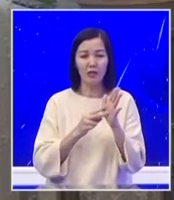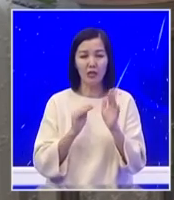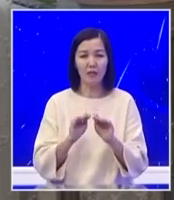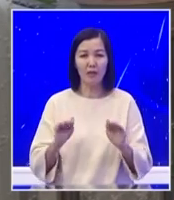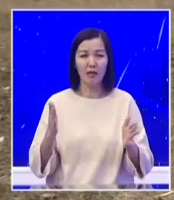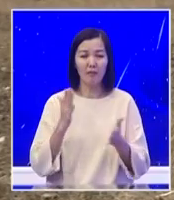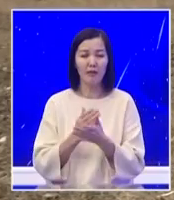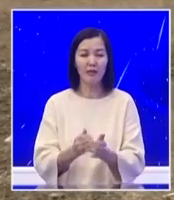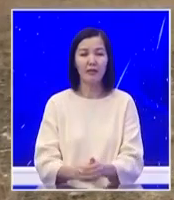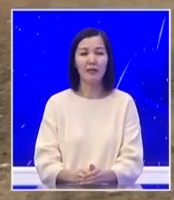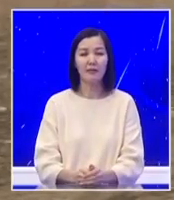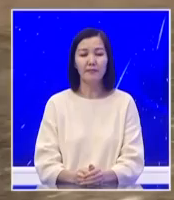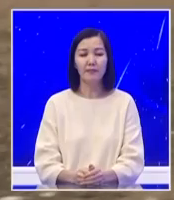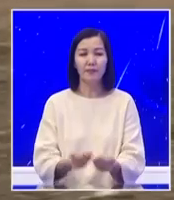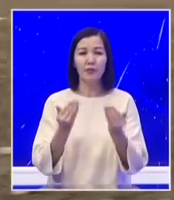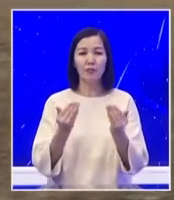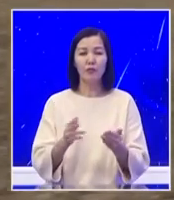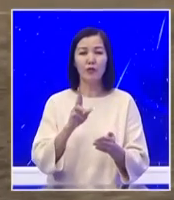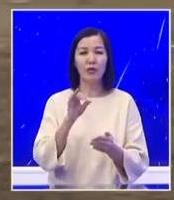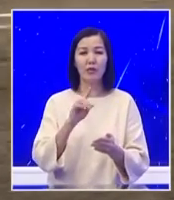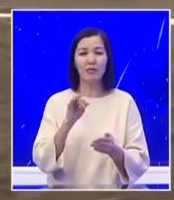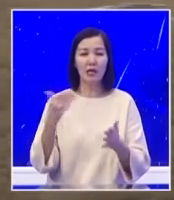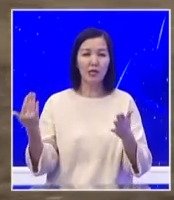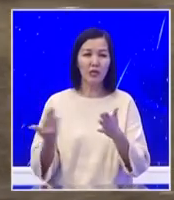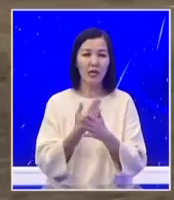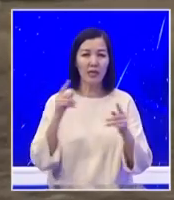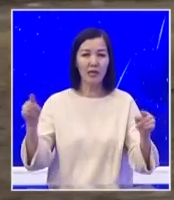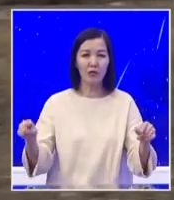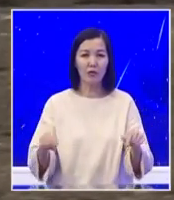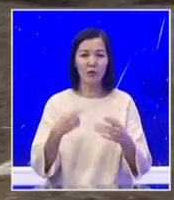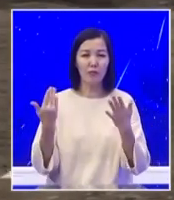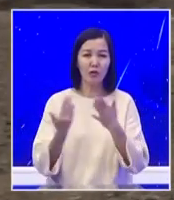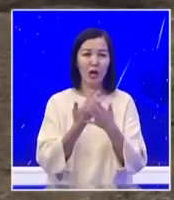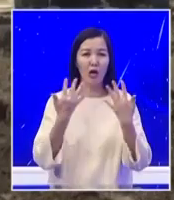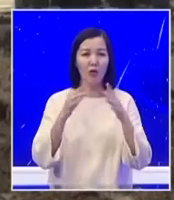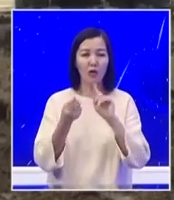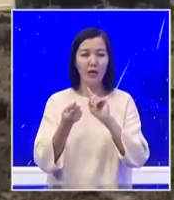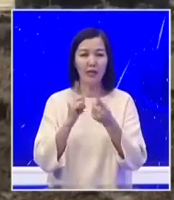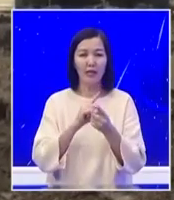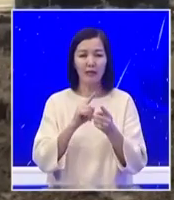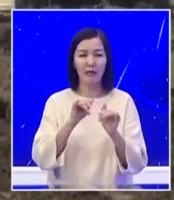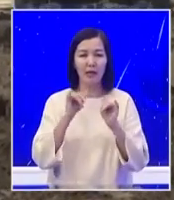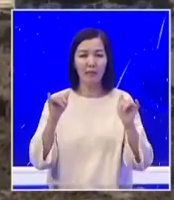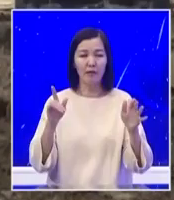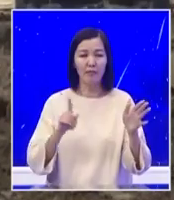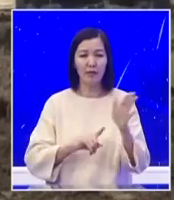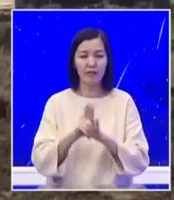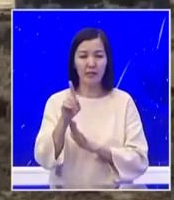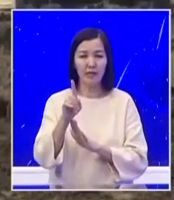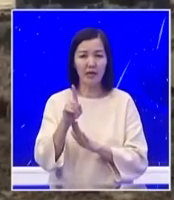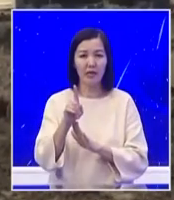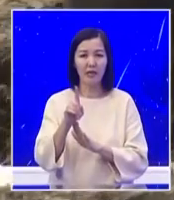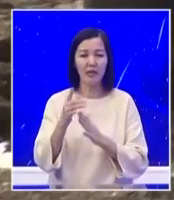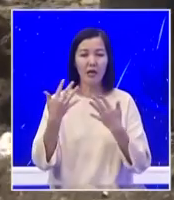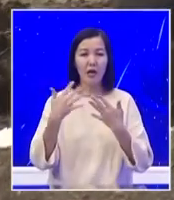отырмыз. Бүгінде Қызылағаш қайта түлеп жаңаша сипат алды. Күн сайын құтайып, көркейіп келеді. Ауыл ортасында